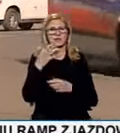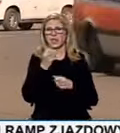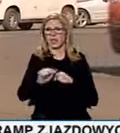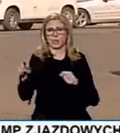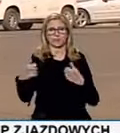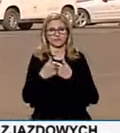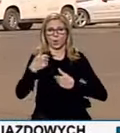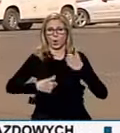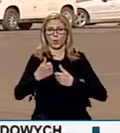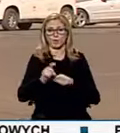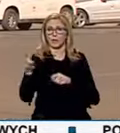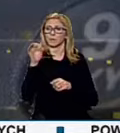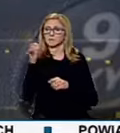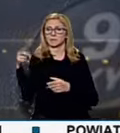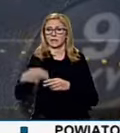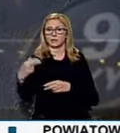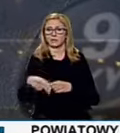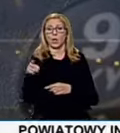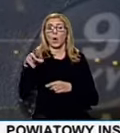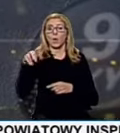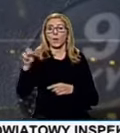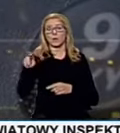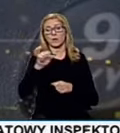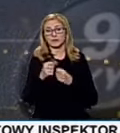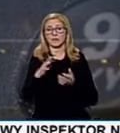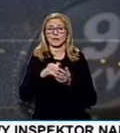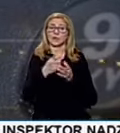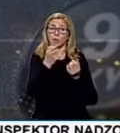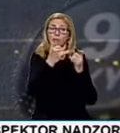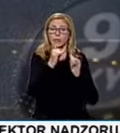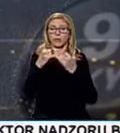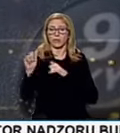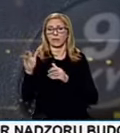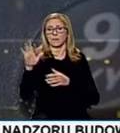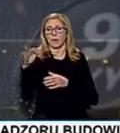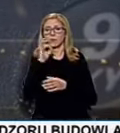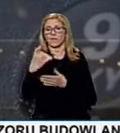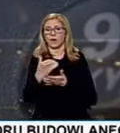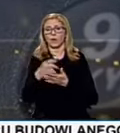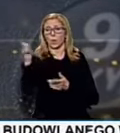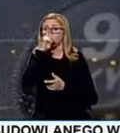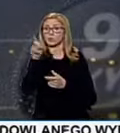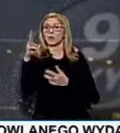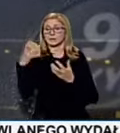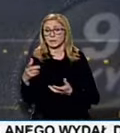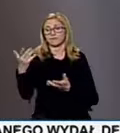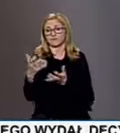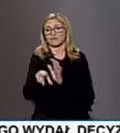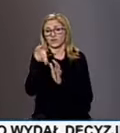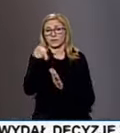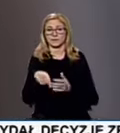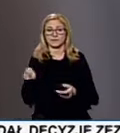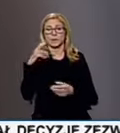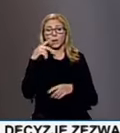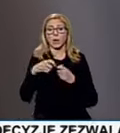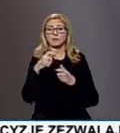być konkurencją dla tradycyjnych taksówek. Uber jest przede wszystkim alternatywą, jest jeszcze jedną opcją, z której konsument może skorzystać i którą może wybrać.